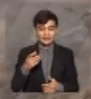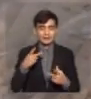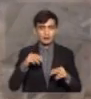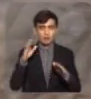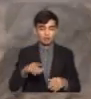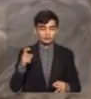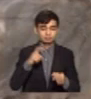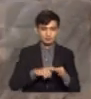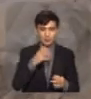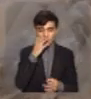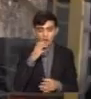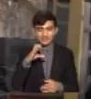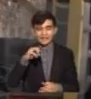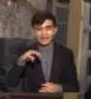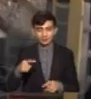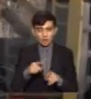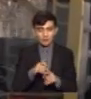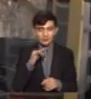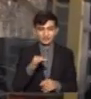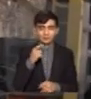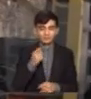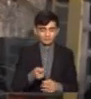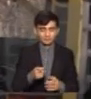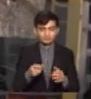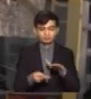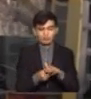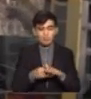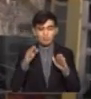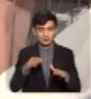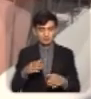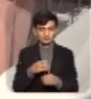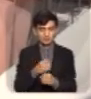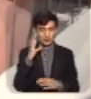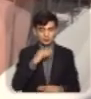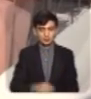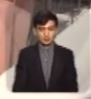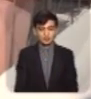коммунальным магистральным сетям. Предположительно, она снизит коррупционные риски.